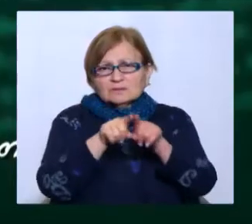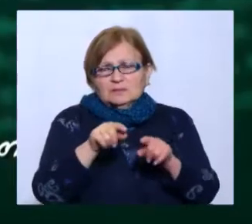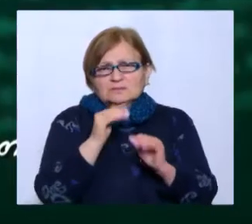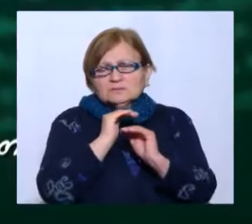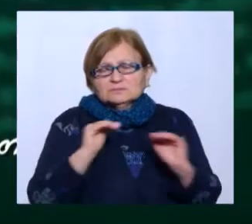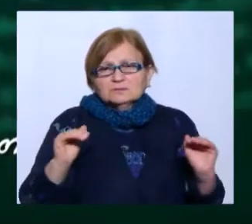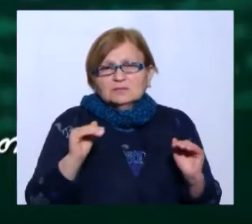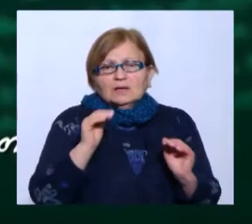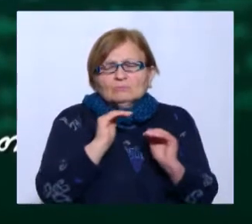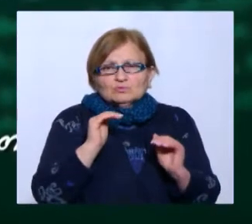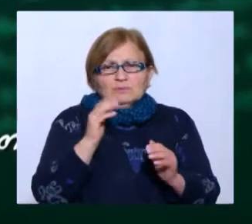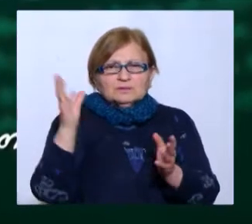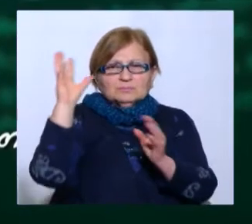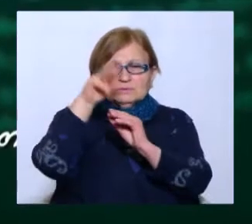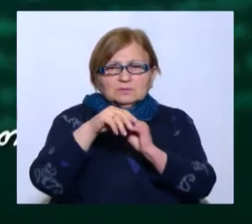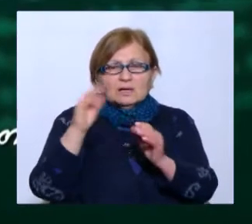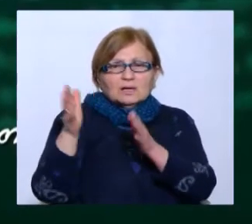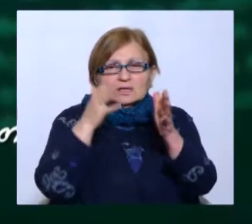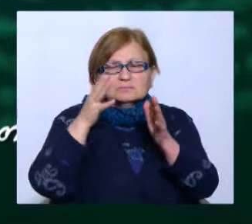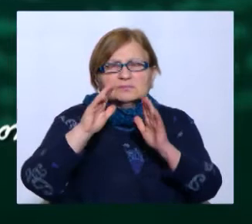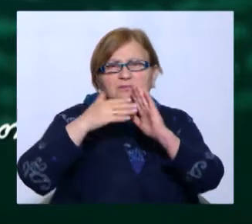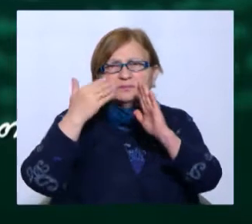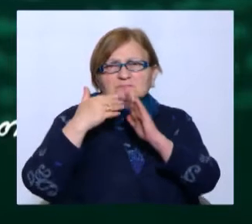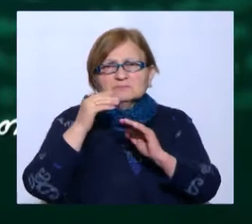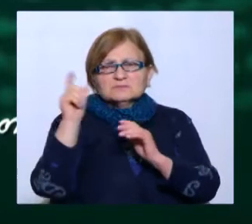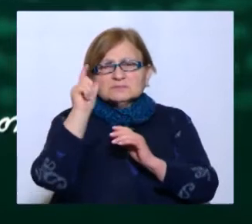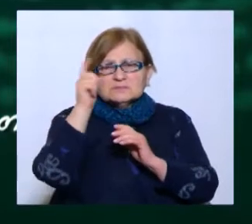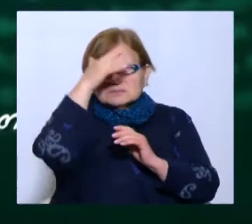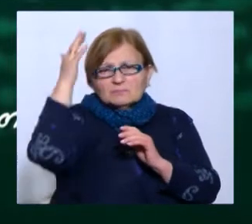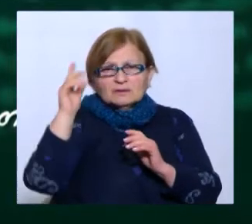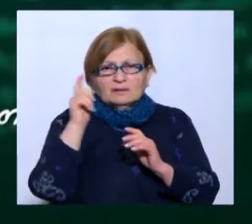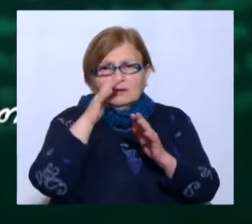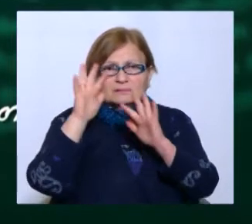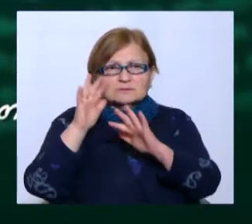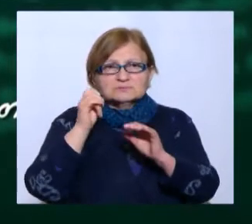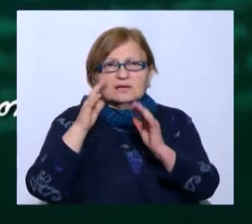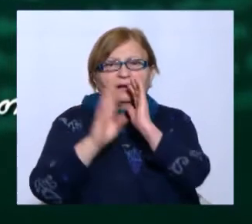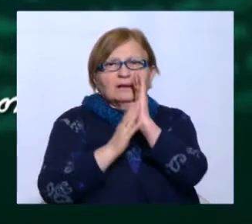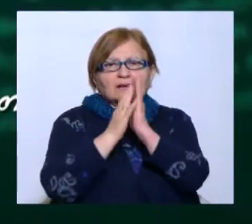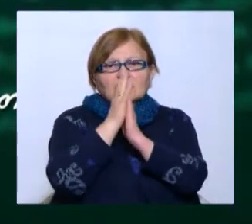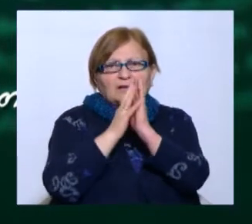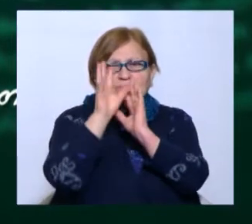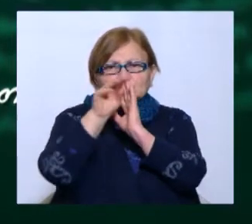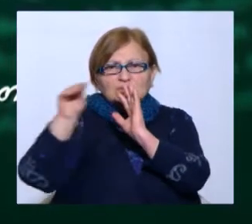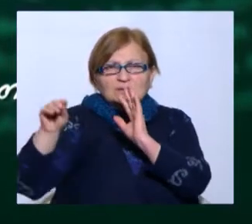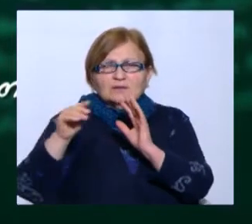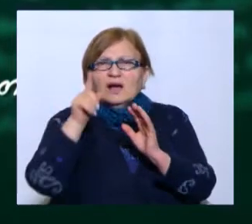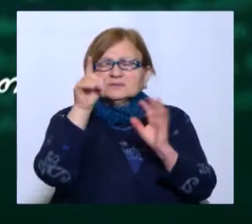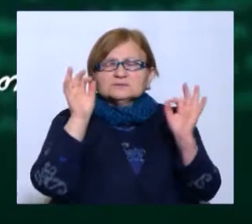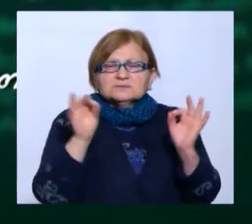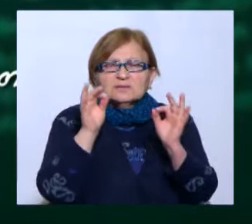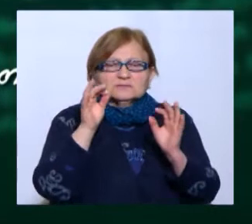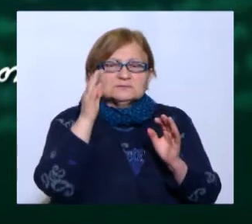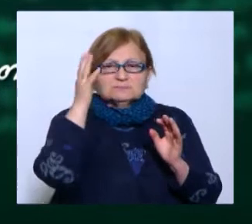მდუმარებით შემოსილი შეღამების ქნარი ქროლვით იწვევს ცისფერ ლანდებს და ხეებში აქსოვს. ასე ჩუმი, ასე ნაზი ჯერცა მე არ